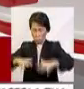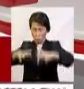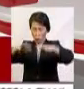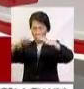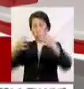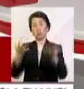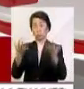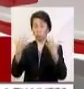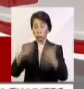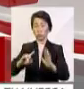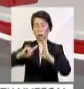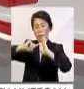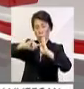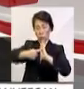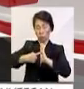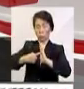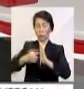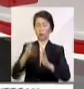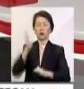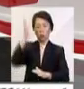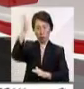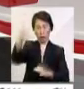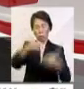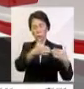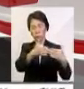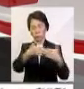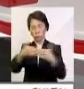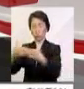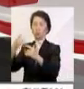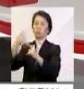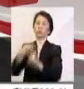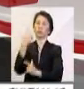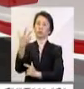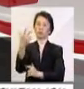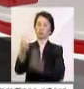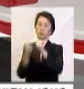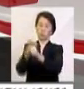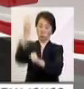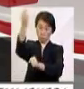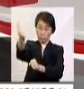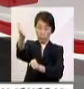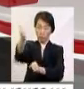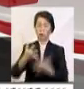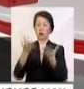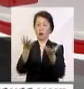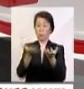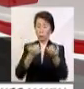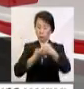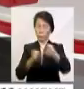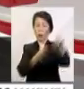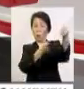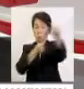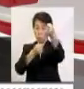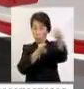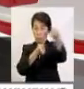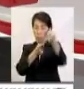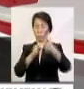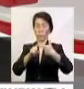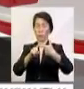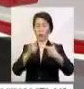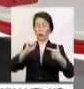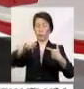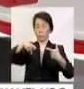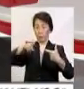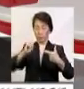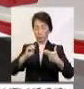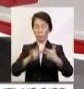laut yang telah pun bermula dan dijangka berlarutan sehingga Mac tahun depan. Beliau mahu Jabatan Bomba dan Penyelamat, Angkatan Pertahanan